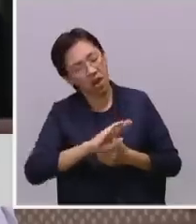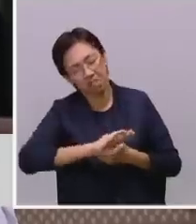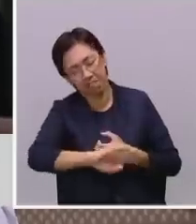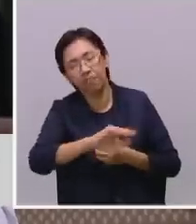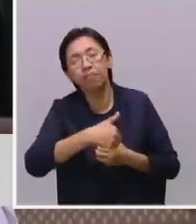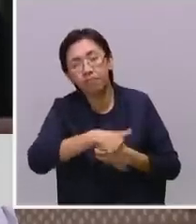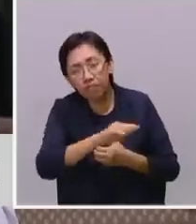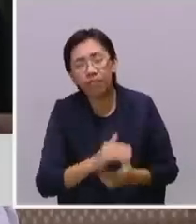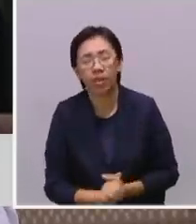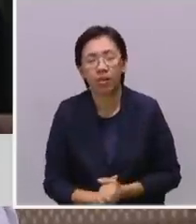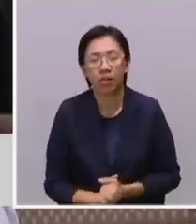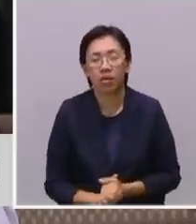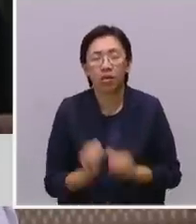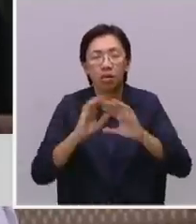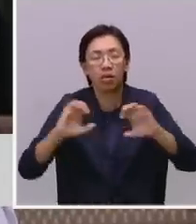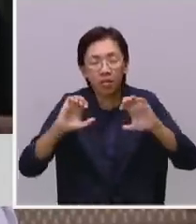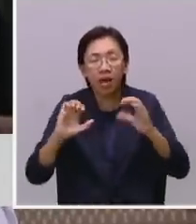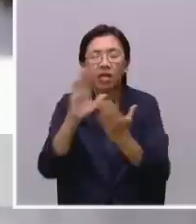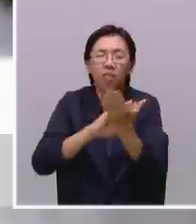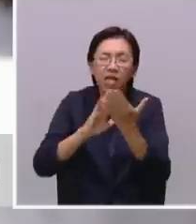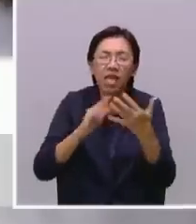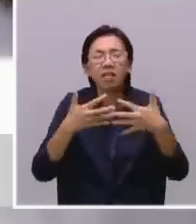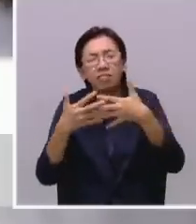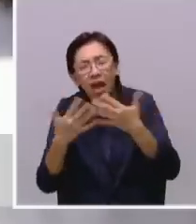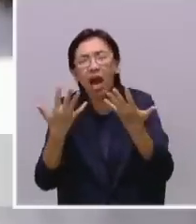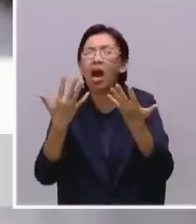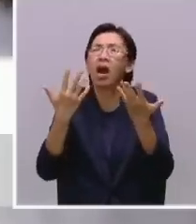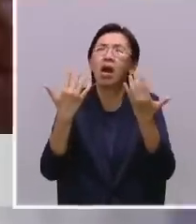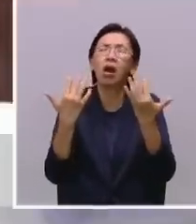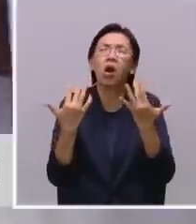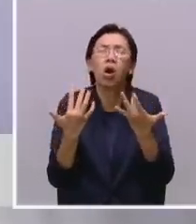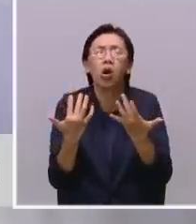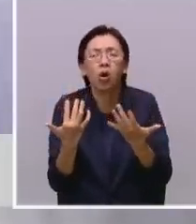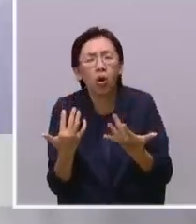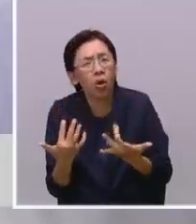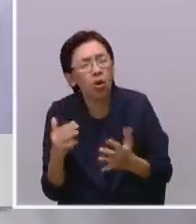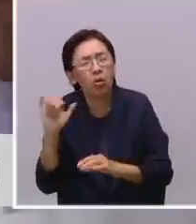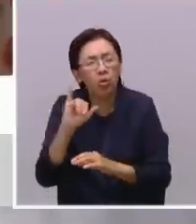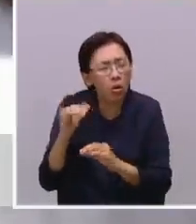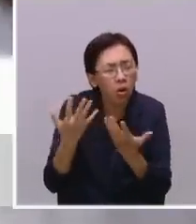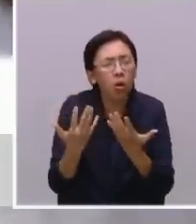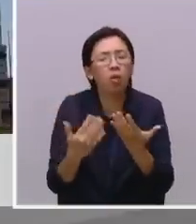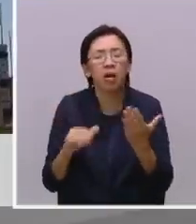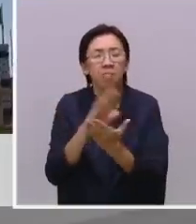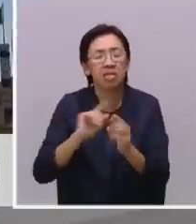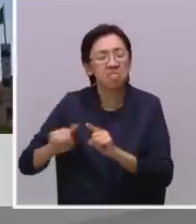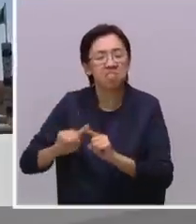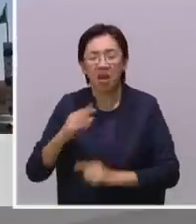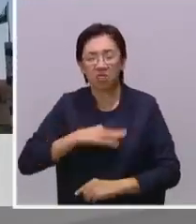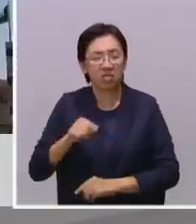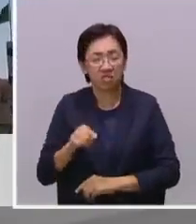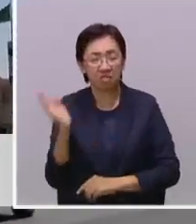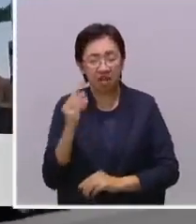นั้นนะคะรัฐบาลชาติตะวันตกแล้วก็ชาติอาหรับหลายๆชาติบอยคอตจากกรณีที่นายอัสซาดสั่งปราบ